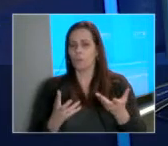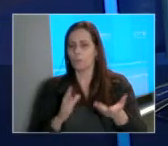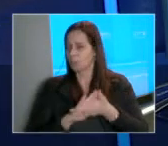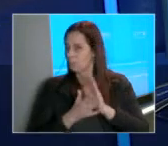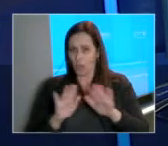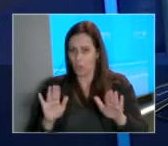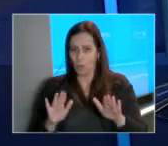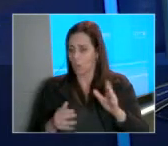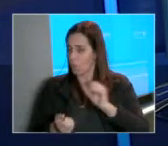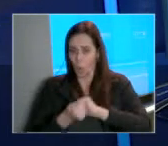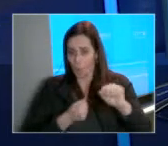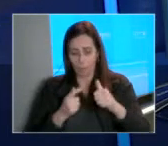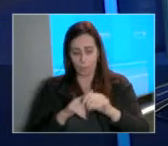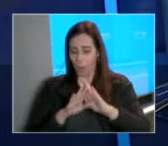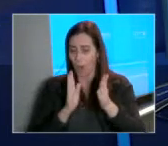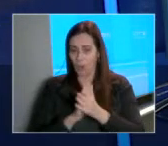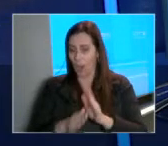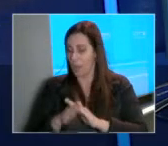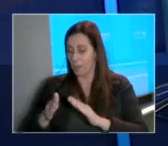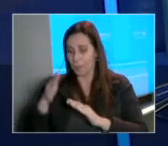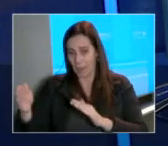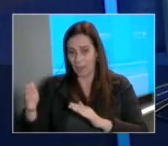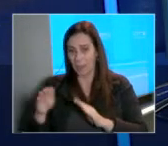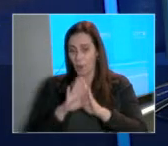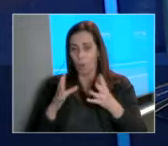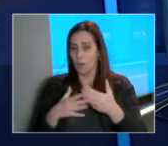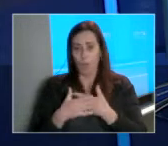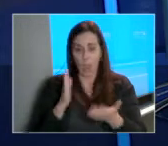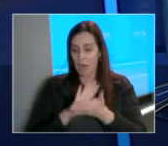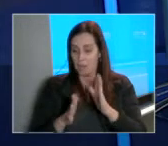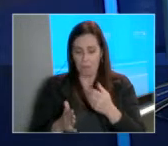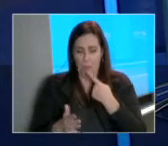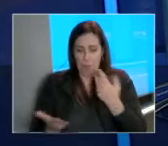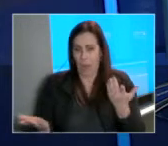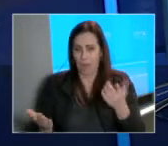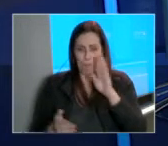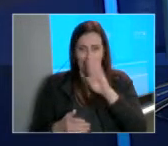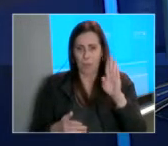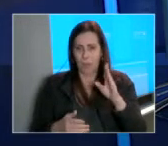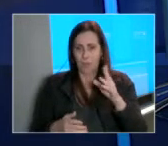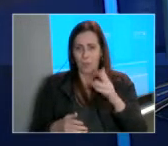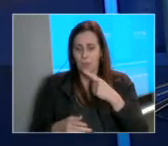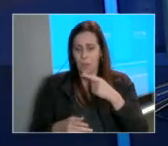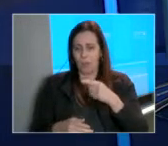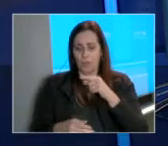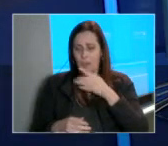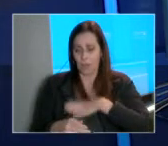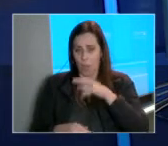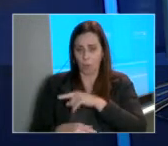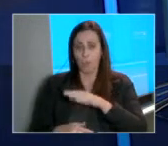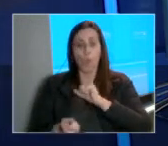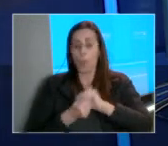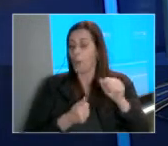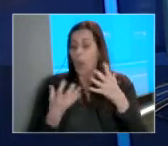get-go. הוא גומר את כל מה שנקרא ימין, ימין, הכל האיחוד. אין להם say בעניין הזה, בנימין נתניהו יכוון עליהם. הוא